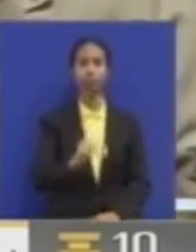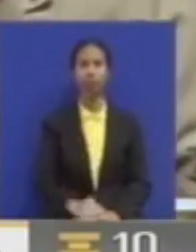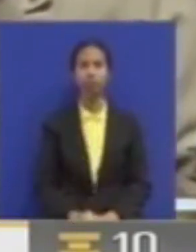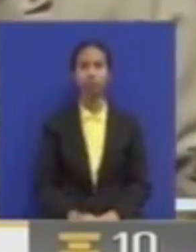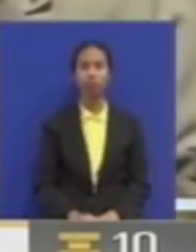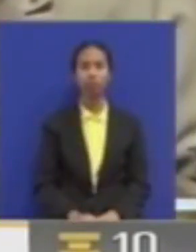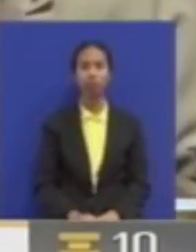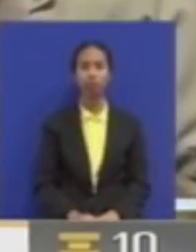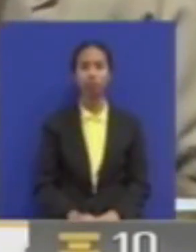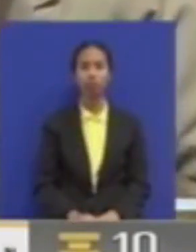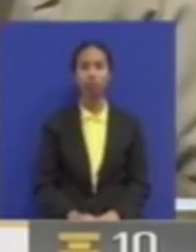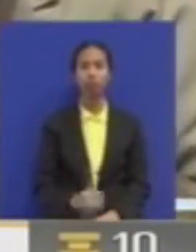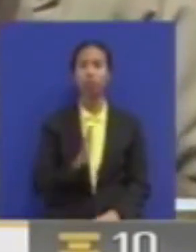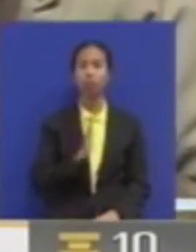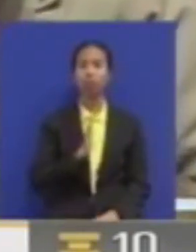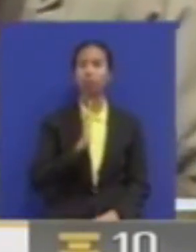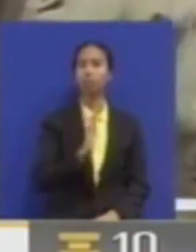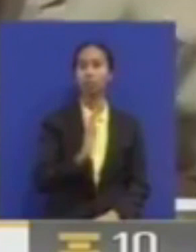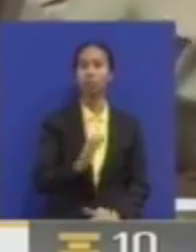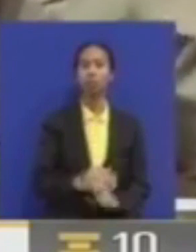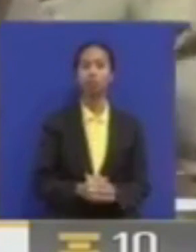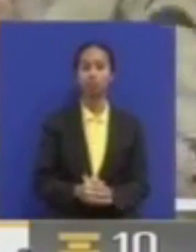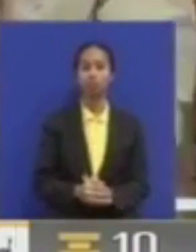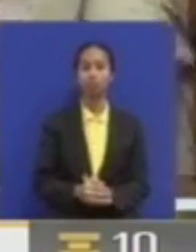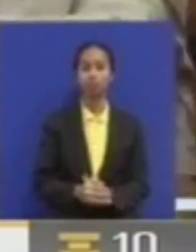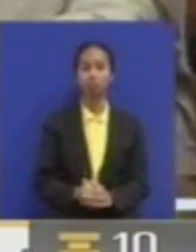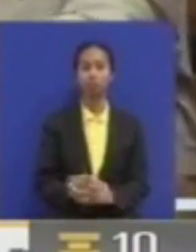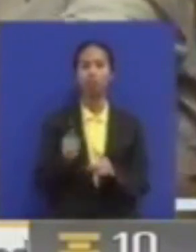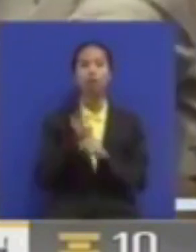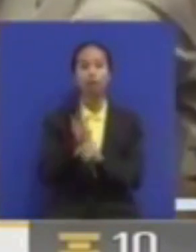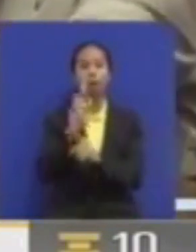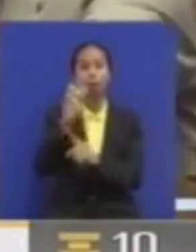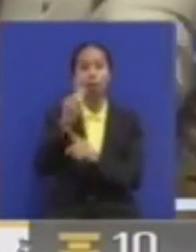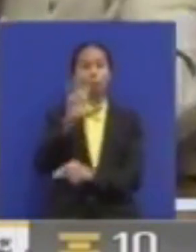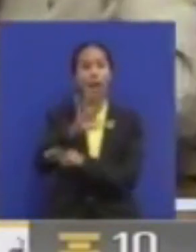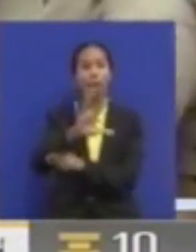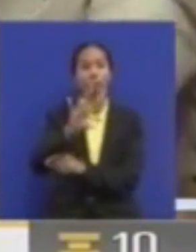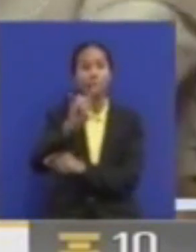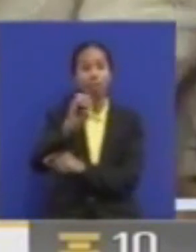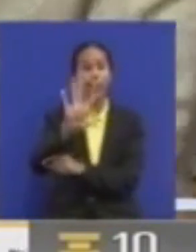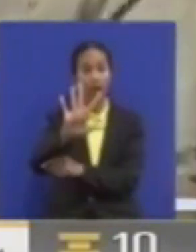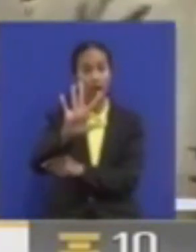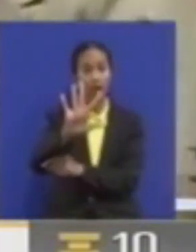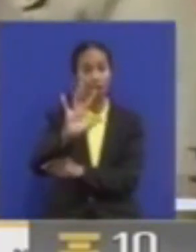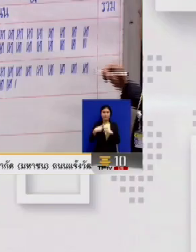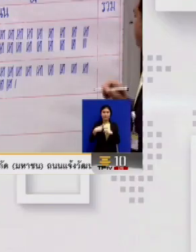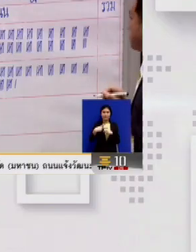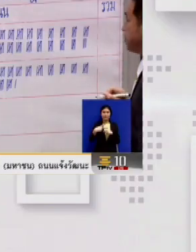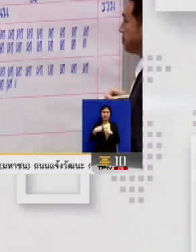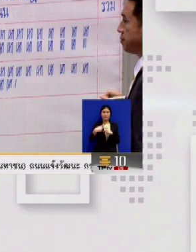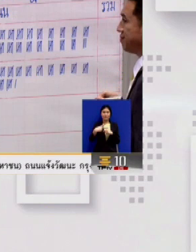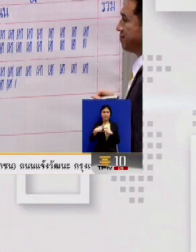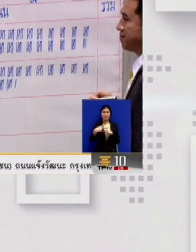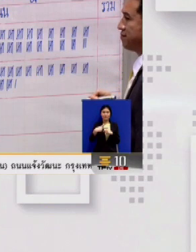ไรเนี่ย คือเมื่อคืนเนี่ย ต่อรองกันแบบ คือเมื่อคืนเนี่ยเขาต่อรองกันคือต่อรองมานานแล้ว ค่ะ ต่อรองกันมานาน